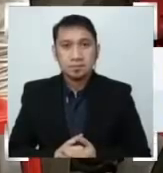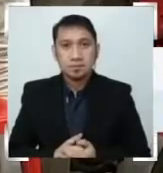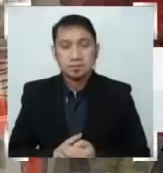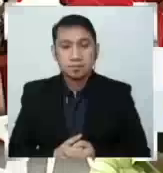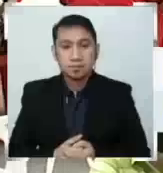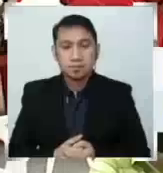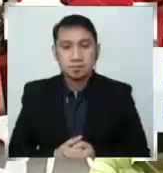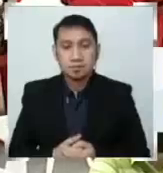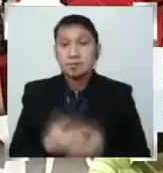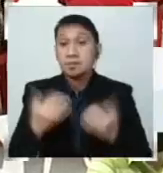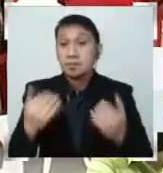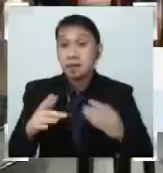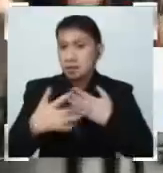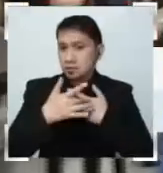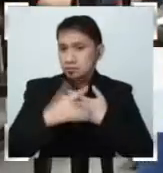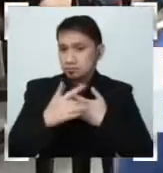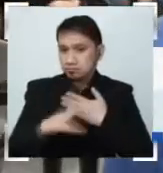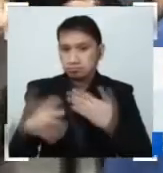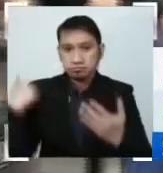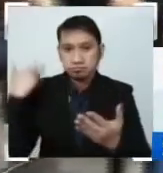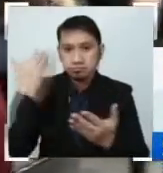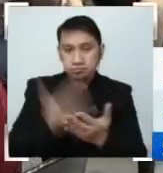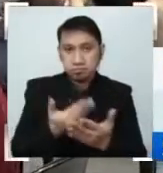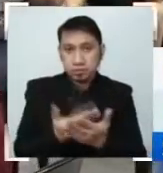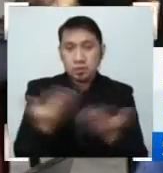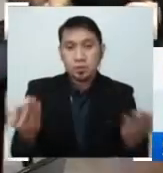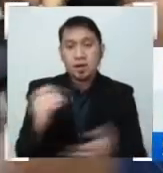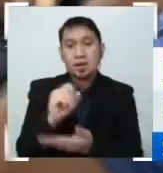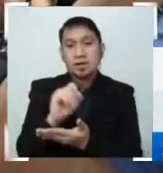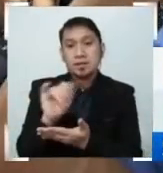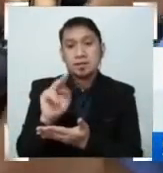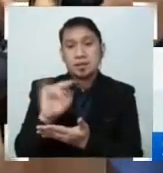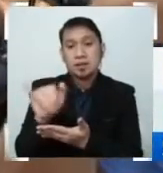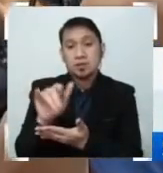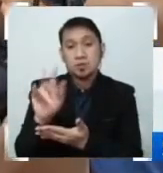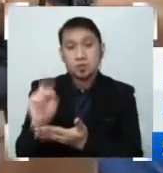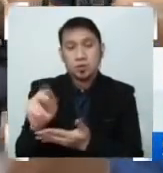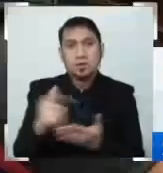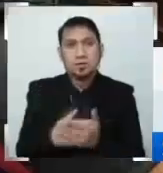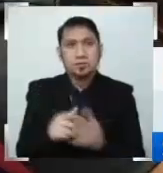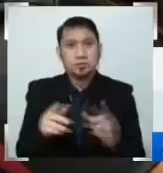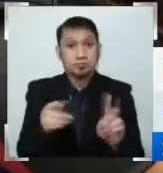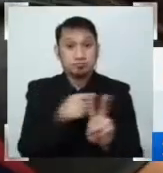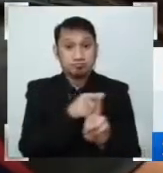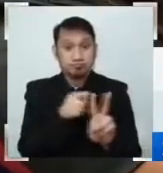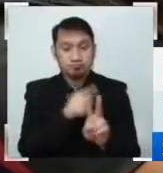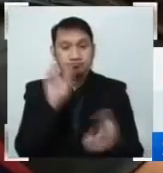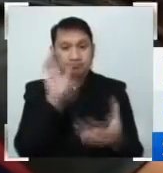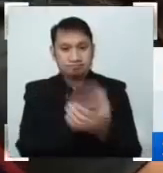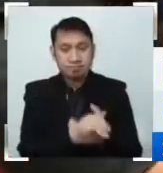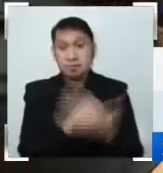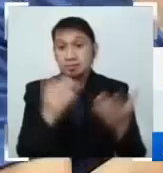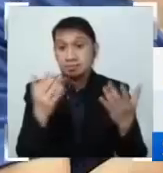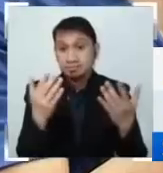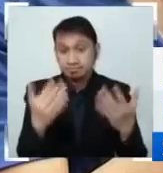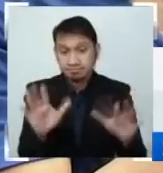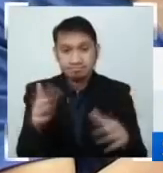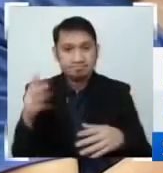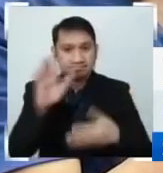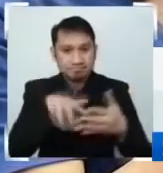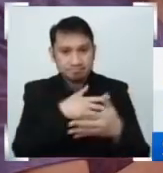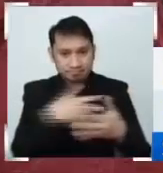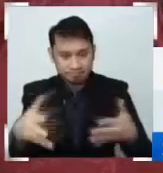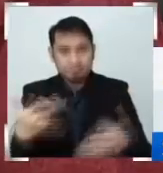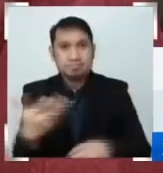Maagang dumating sa mega vaccination center ng San Juan ang mag-asawang Lenny at Virgilio Filamor. Nakaschedule sila para maturukan ng